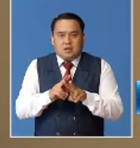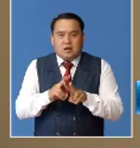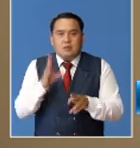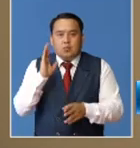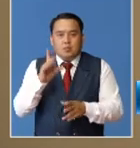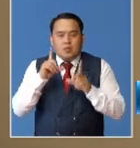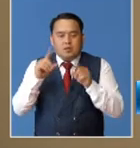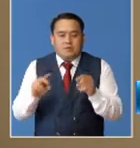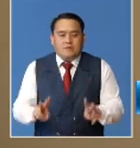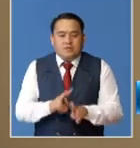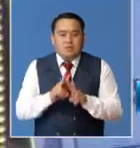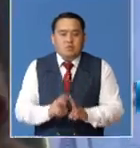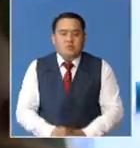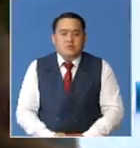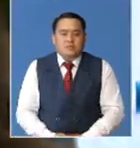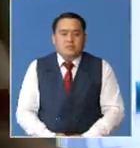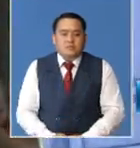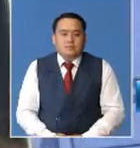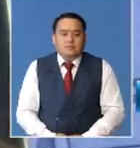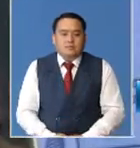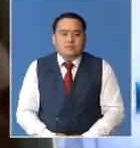На днях он отправляется в Астану.